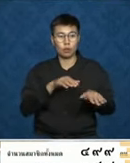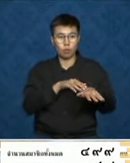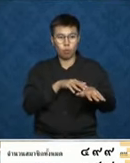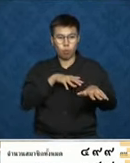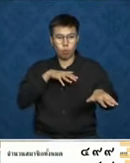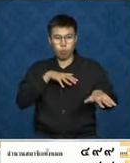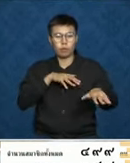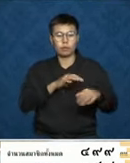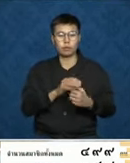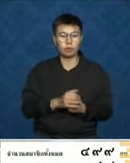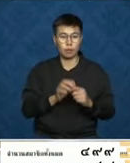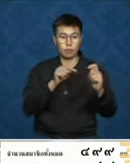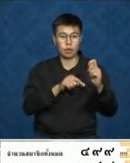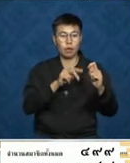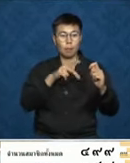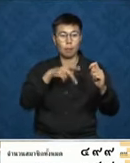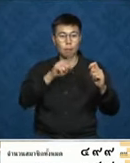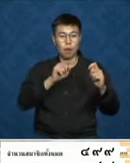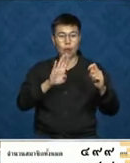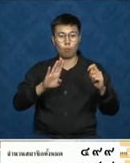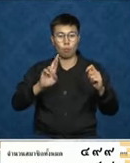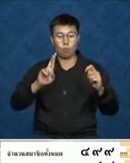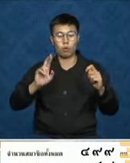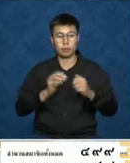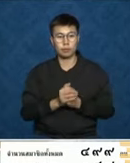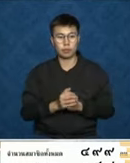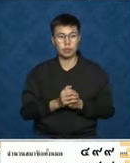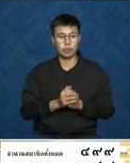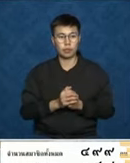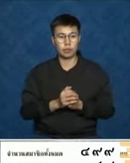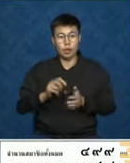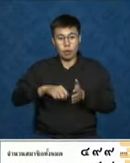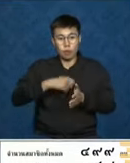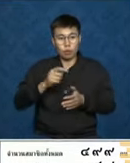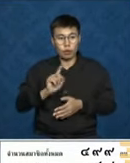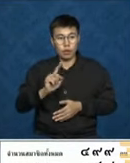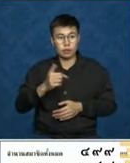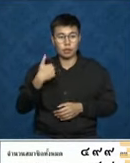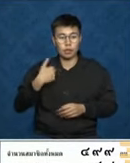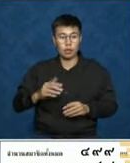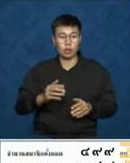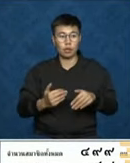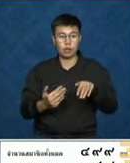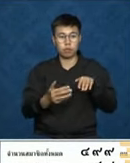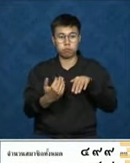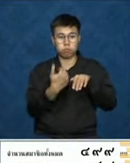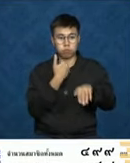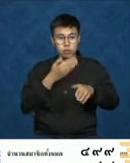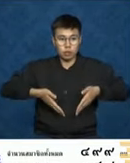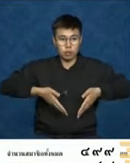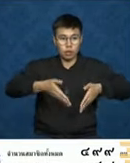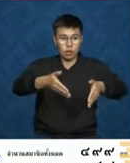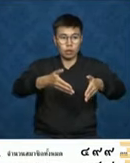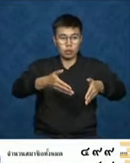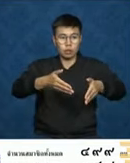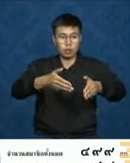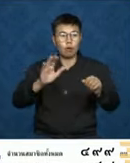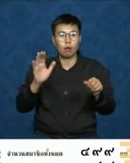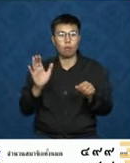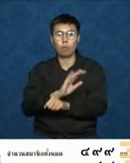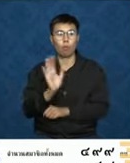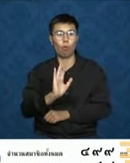แห่งในอำเภอปานบุรีครับสาหาสาเหตุมาจากเส้นทางคมนาคมขนส่งที่มีอยู่รับรองไม่เพียง